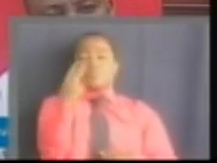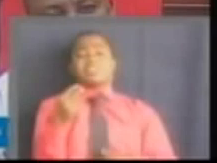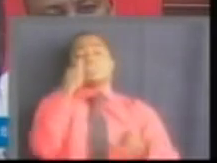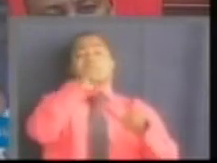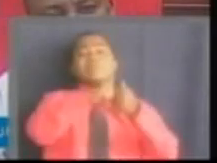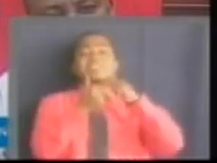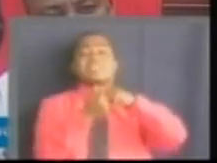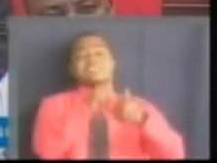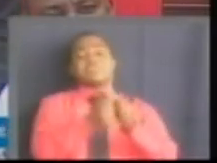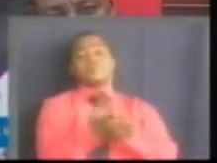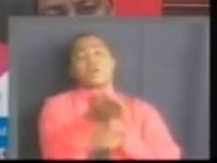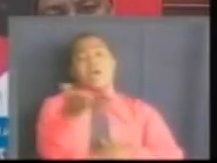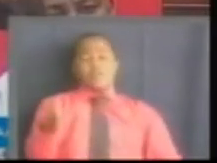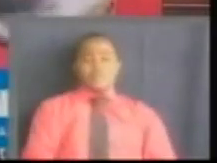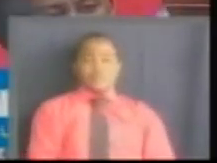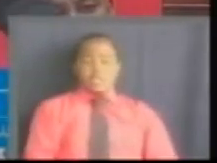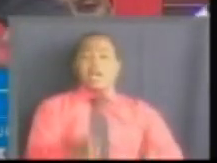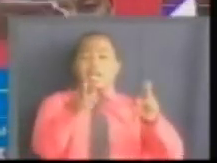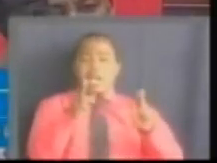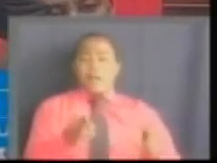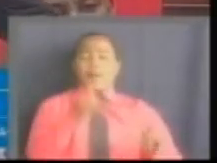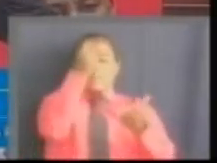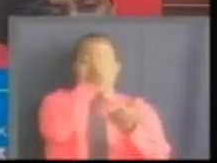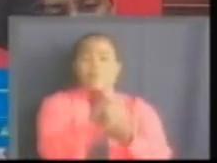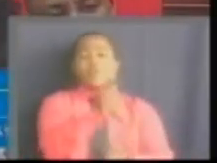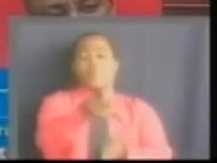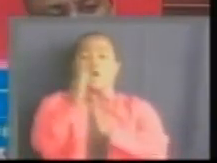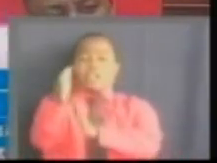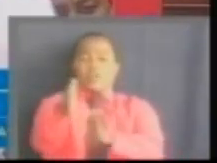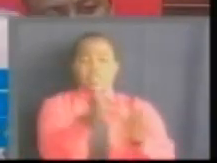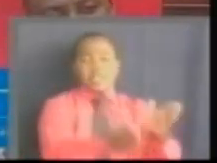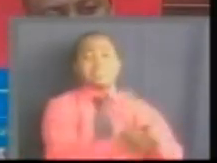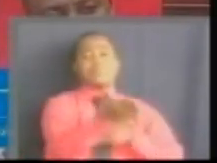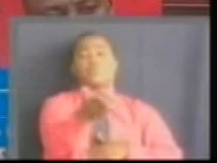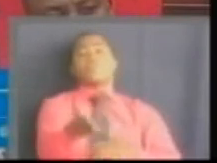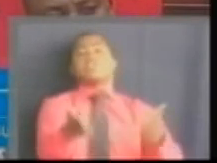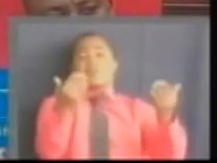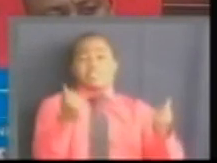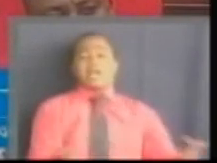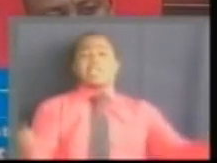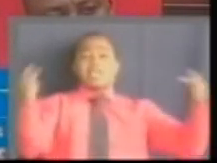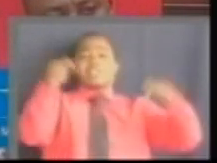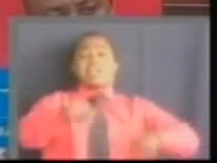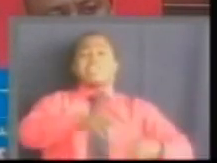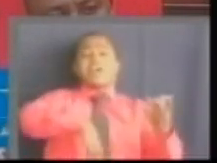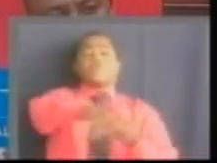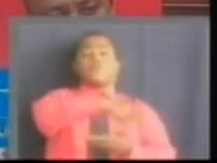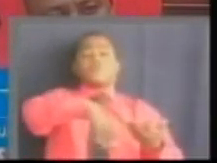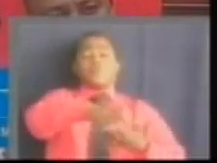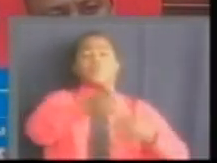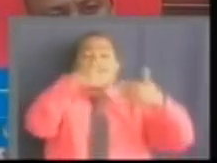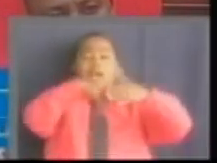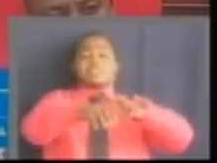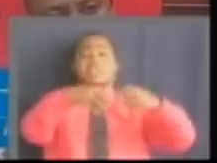kwamba kama mtaamua kwamba pengine twende na utaratibu ambao unapendekezwa hapa, inawezekana ikaje ikatokea vurugu kwenye hizi kamati. Mheshimiwa mwenyekiti,